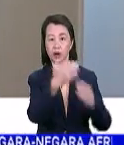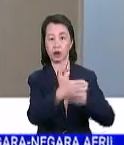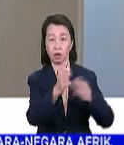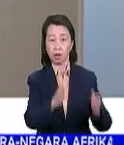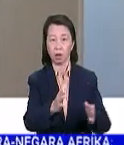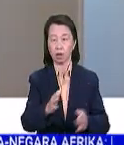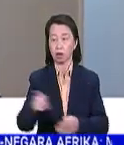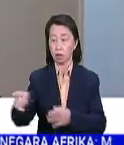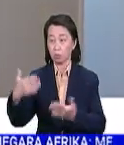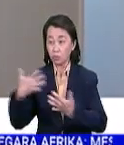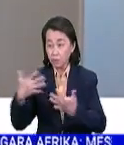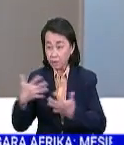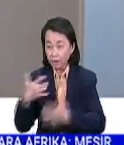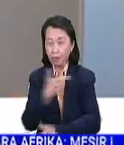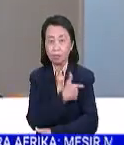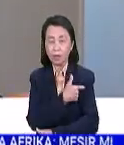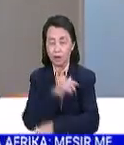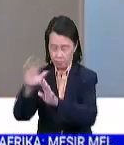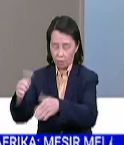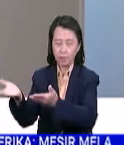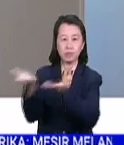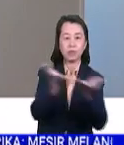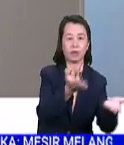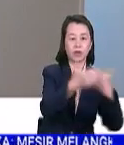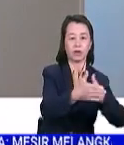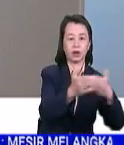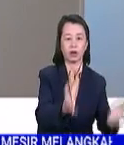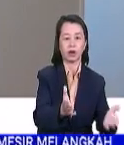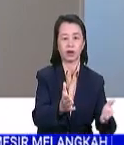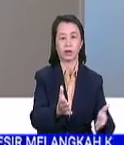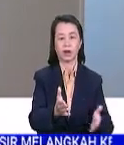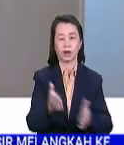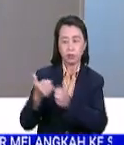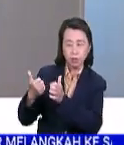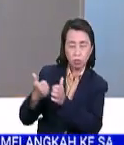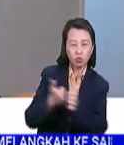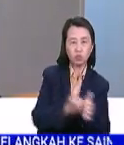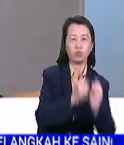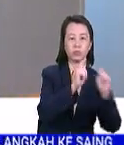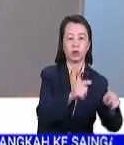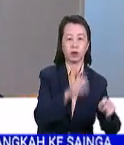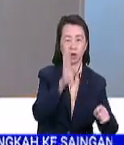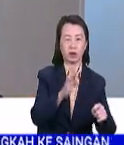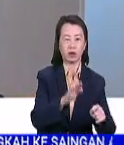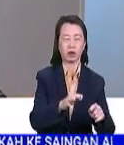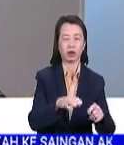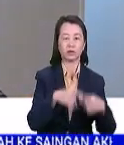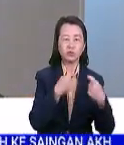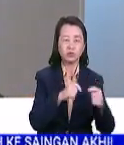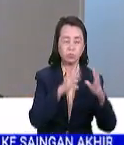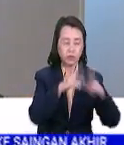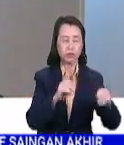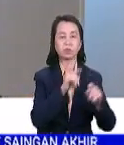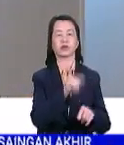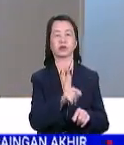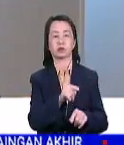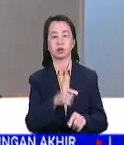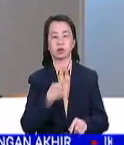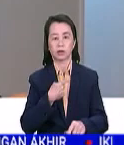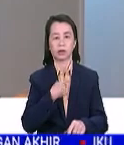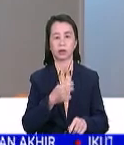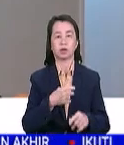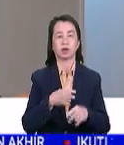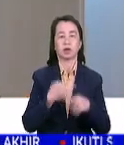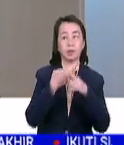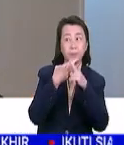yang budak tu ke sana. So semua proses vaksinasi semua, so nurse tu akan ikut sana, kita akan settle sana. So you know, dia private